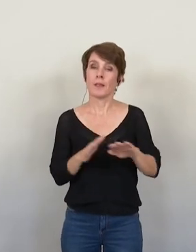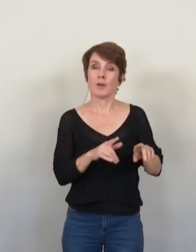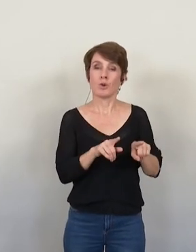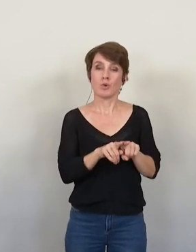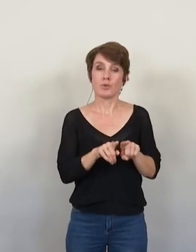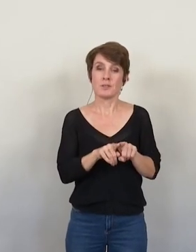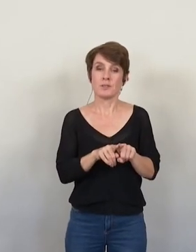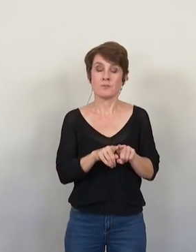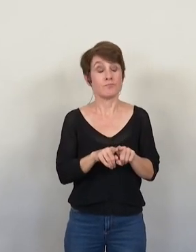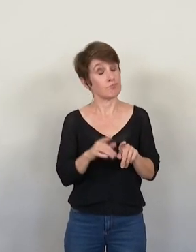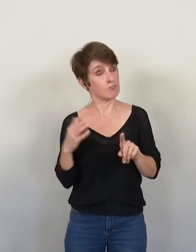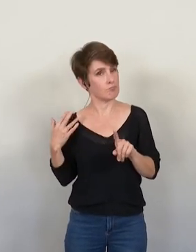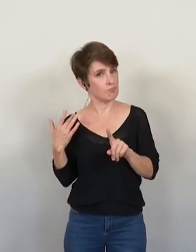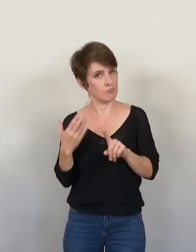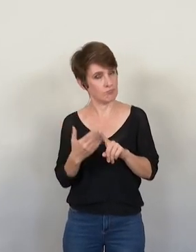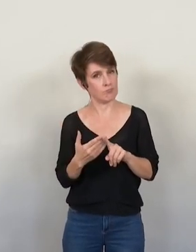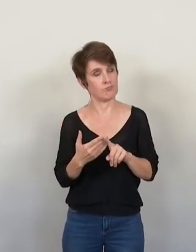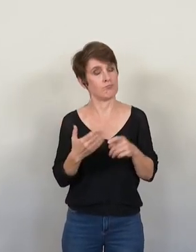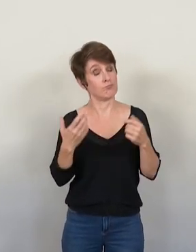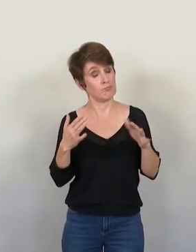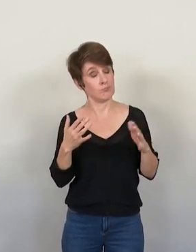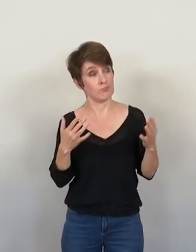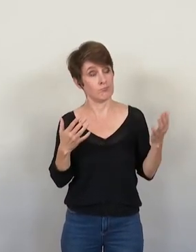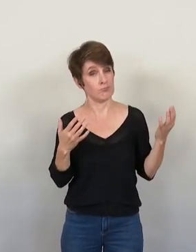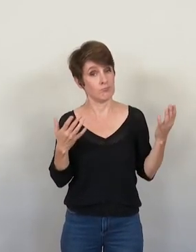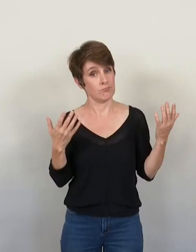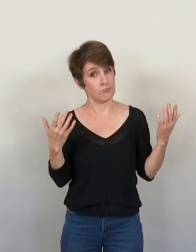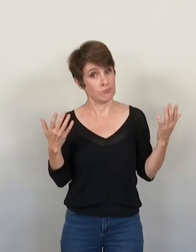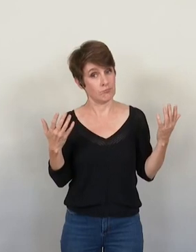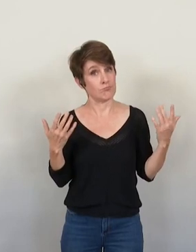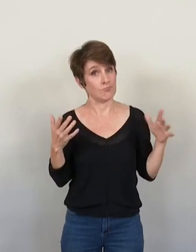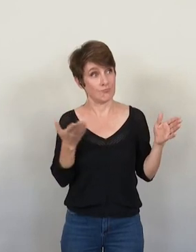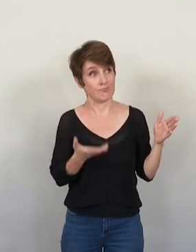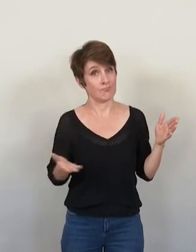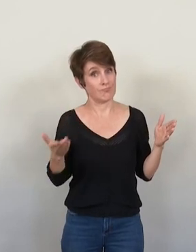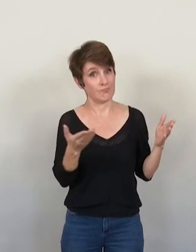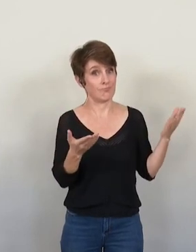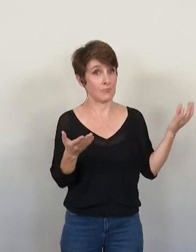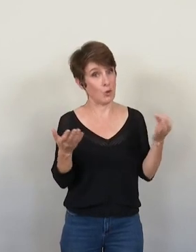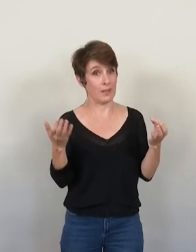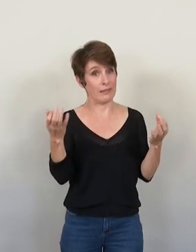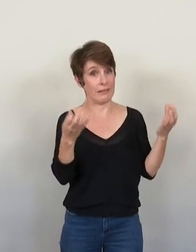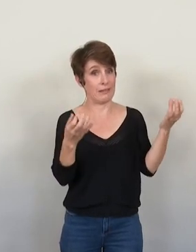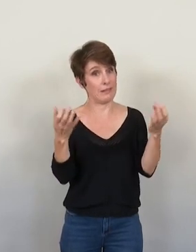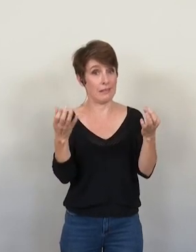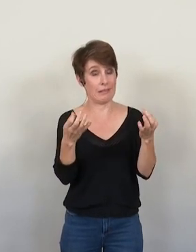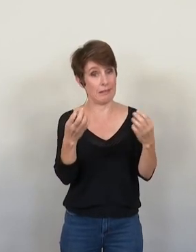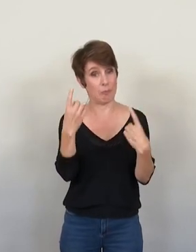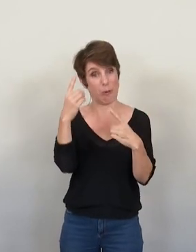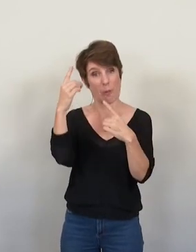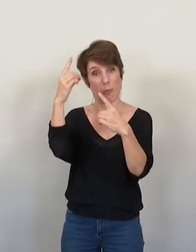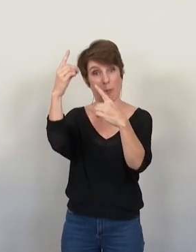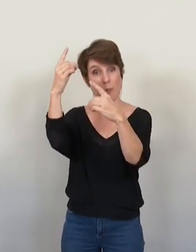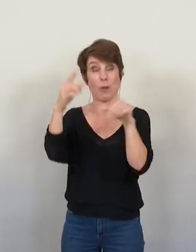allusion plus qu'allusion il y a été fait il en a été fait état avec beaucoup de véhémence